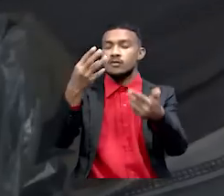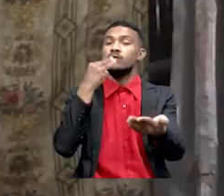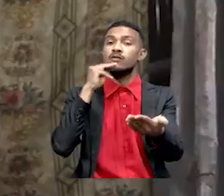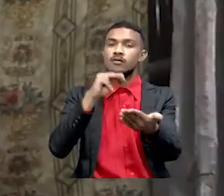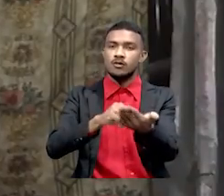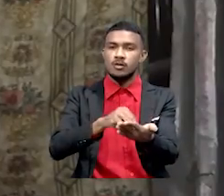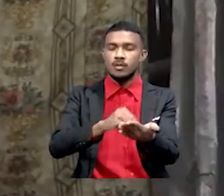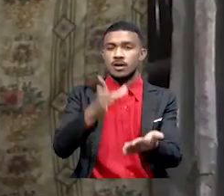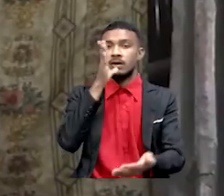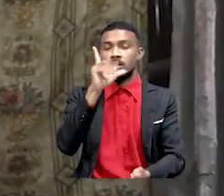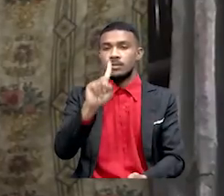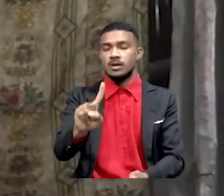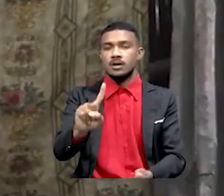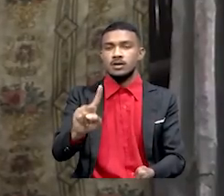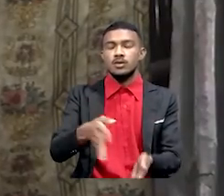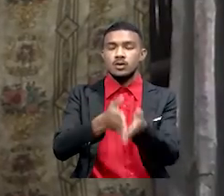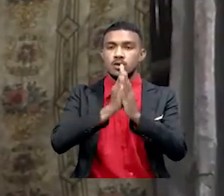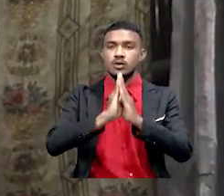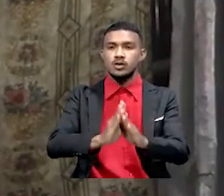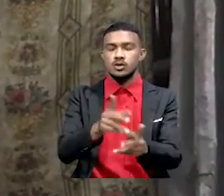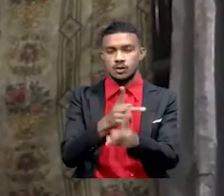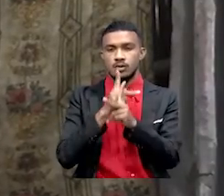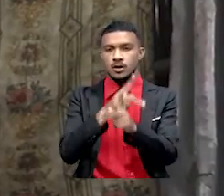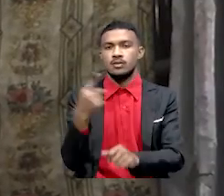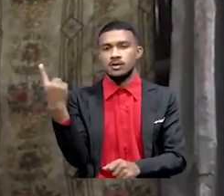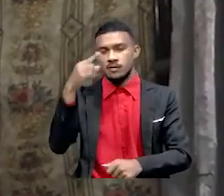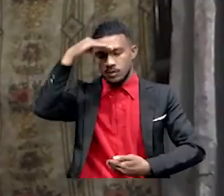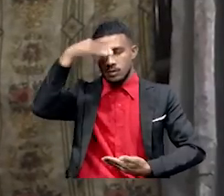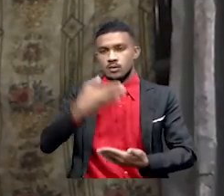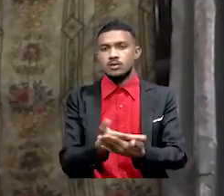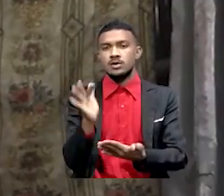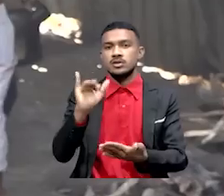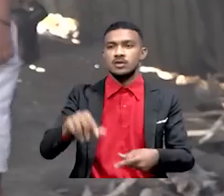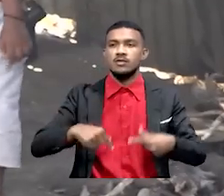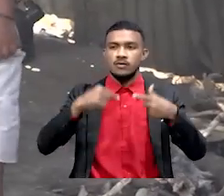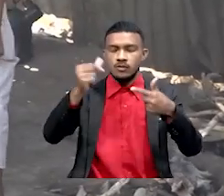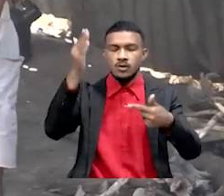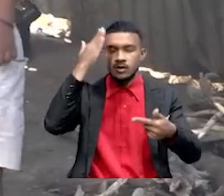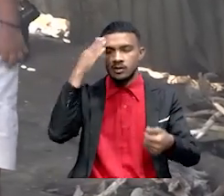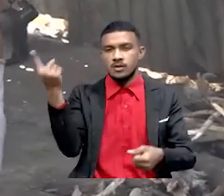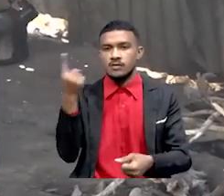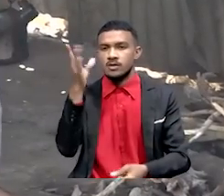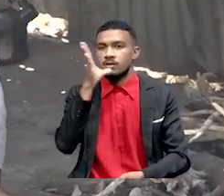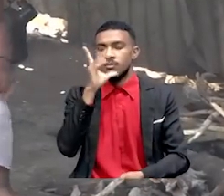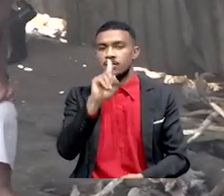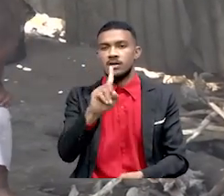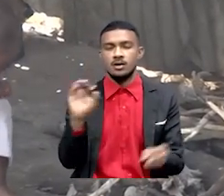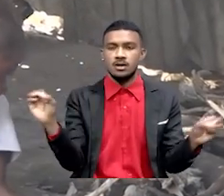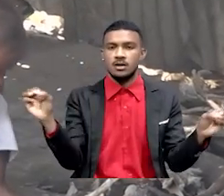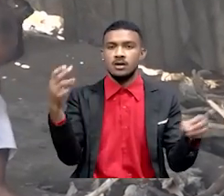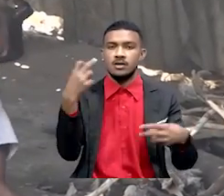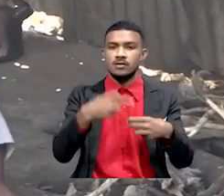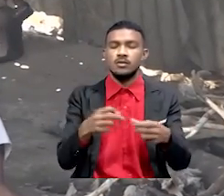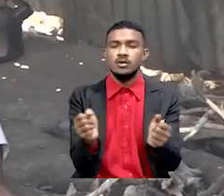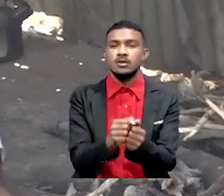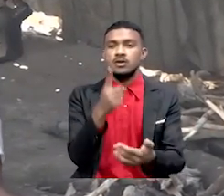husu, atu tau matang na fatin ba oang sira, enkoraza na fatin inan faluk ne, non la preocupa ho saida mak ni